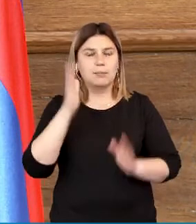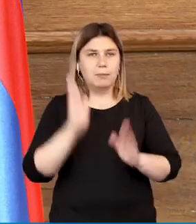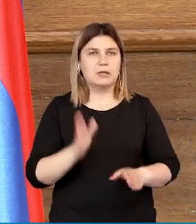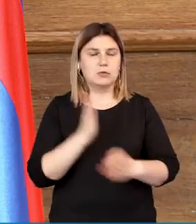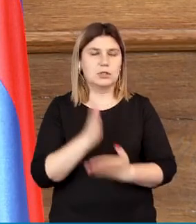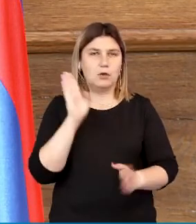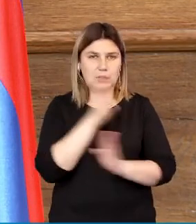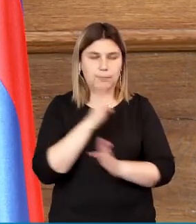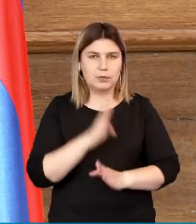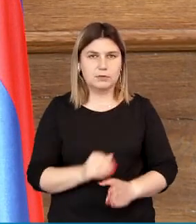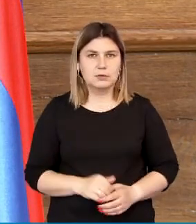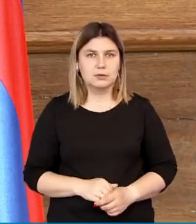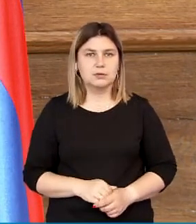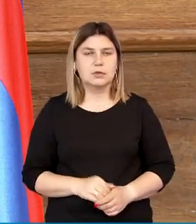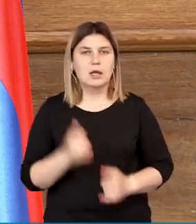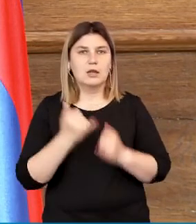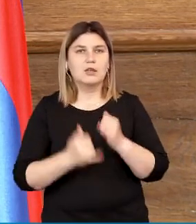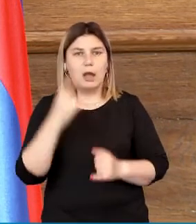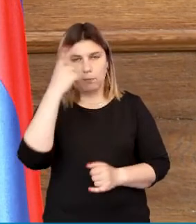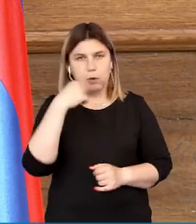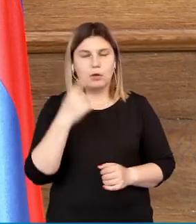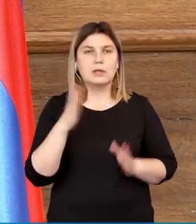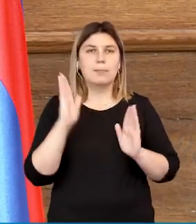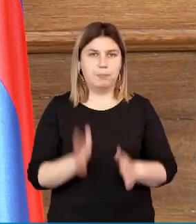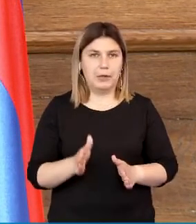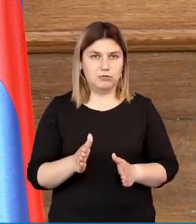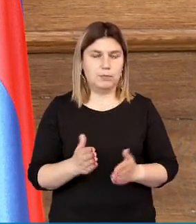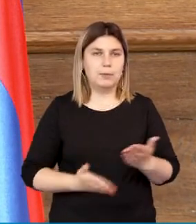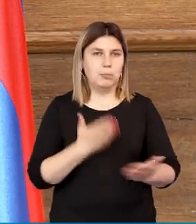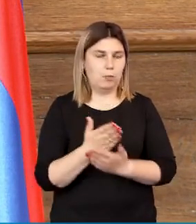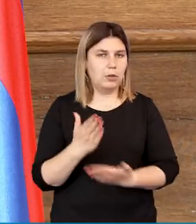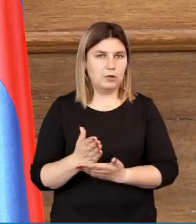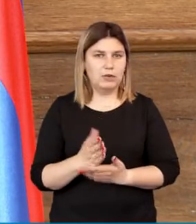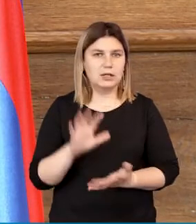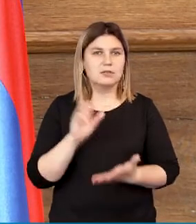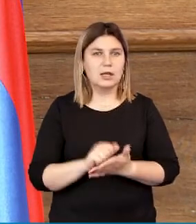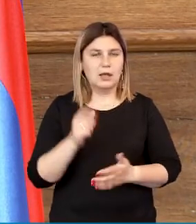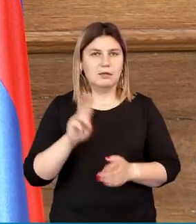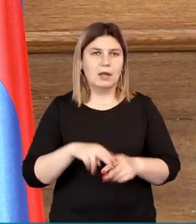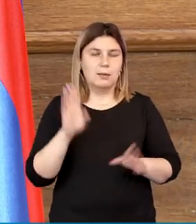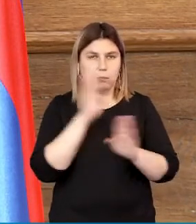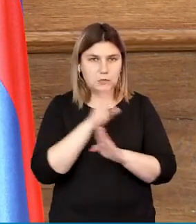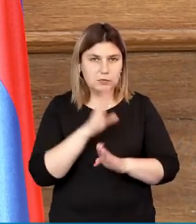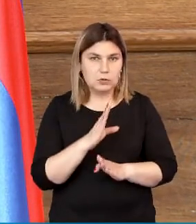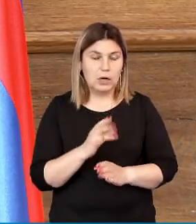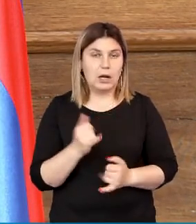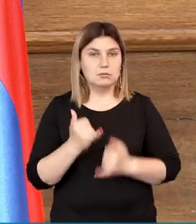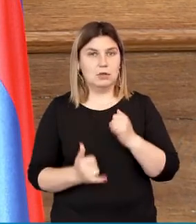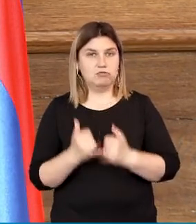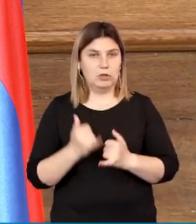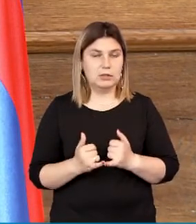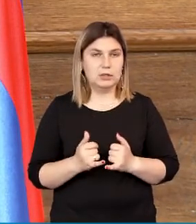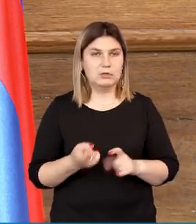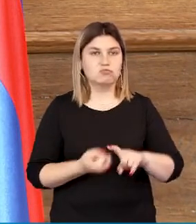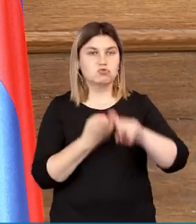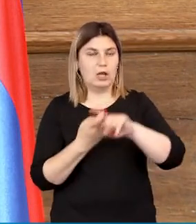dworze. Jeżeli pogoda na to pozwoli, będziemy preferowali oczywiście zajęcia na dworze, natomiast co do